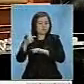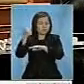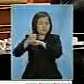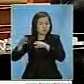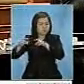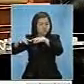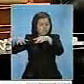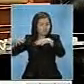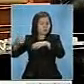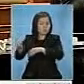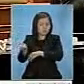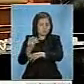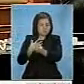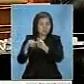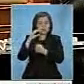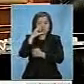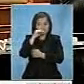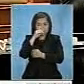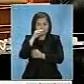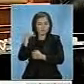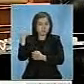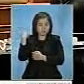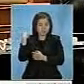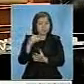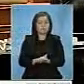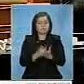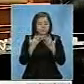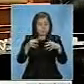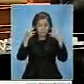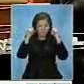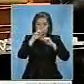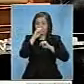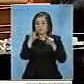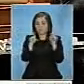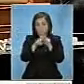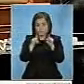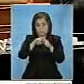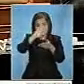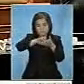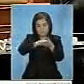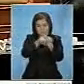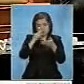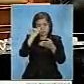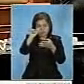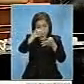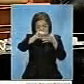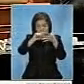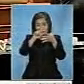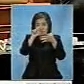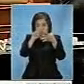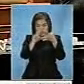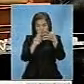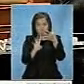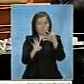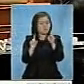ะครับความจริงเมื่อสักครู่นี้ในถ้อยแถลงของท่านนายกรัฐมนตรีก็ได้กล่าวถึงยุทธศาสตร์4ประการนี้ย้ำอีกครั้งหนึ่ง